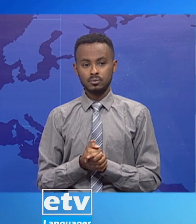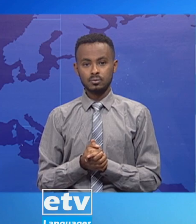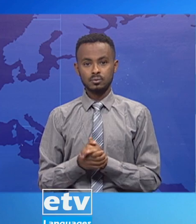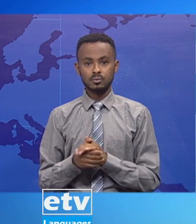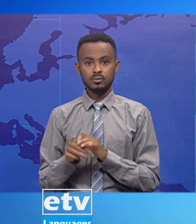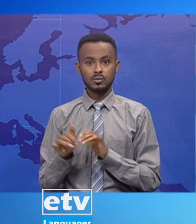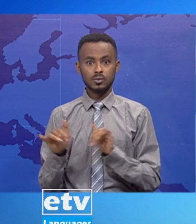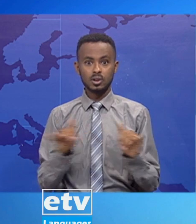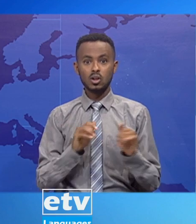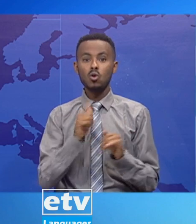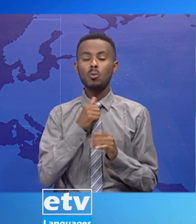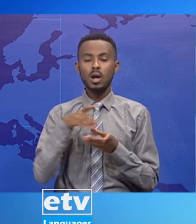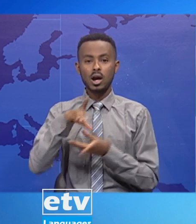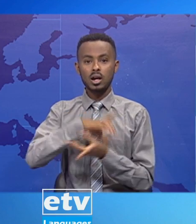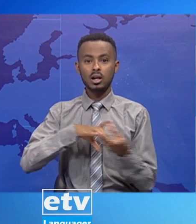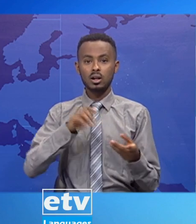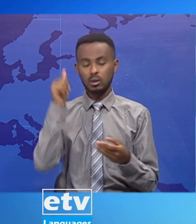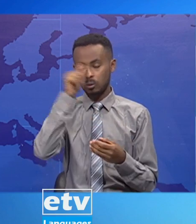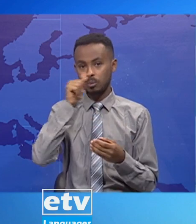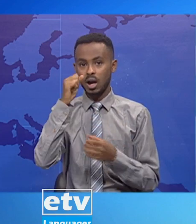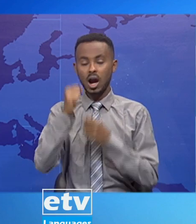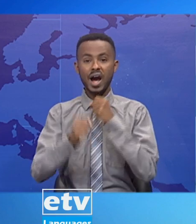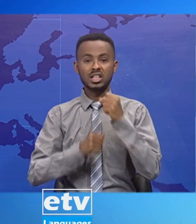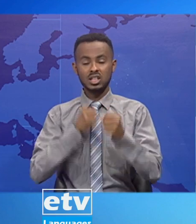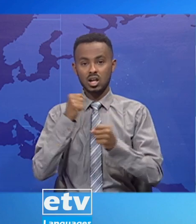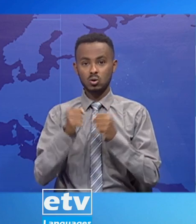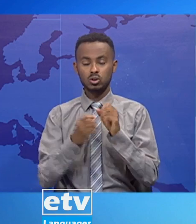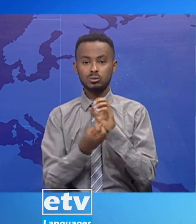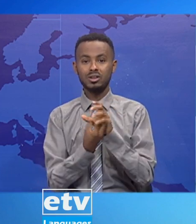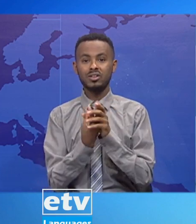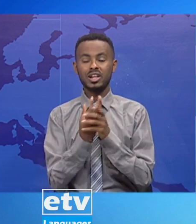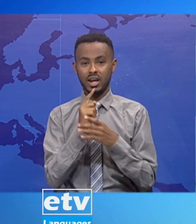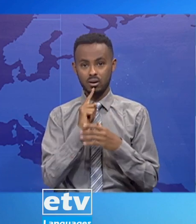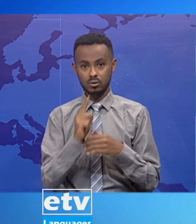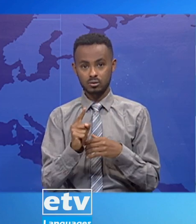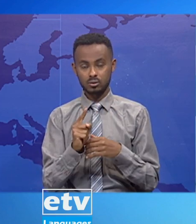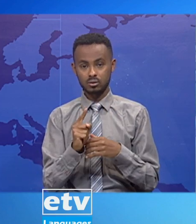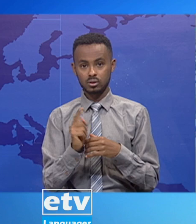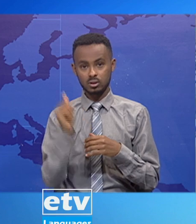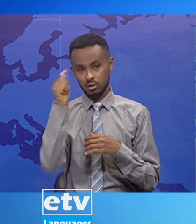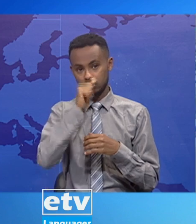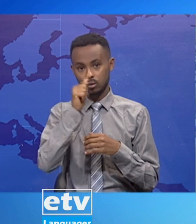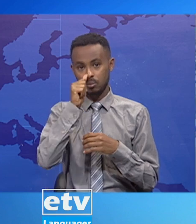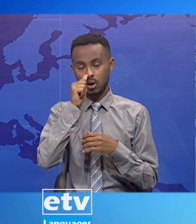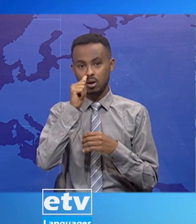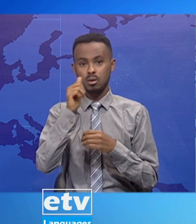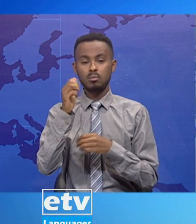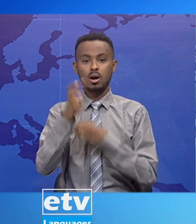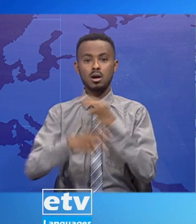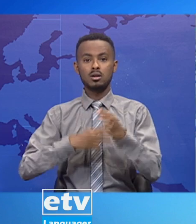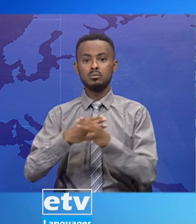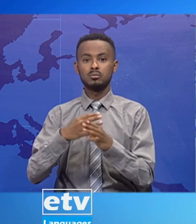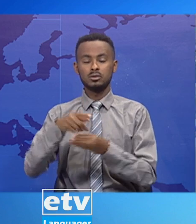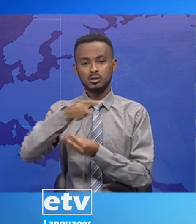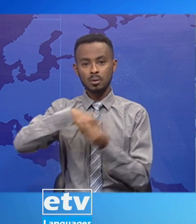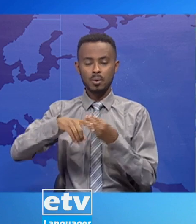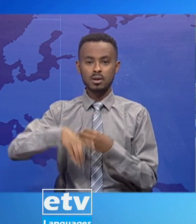እንግዲህ የኦሮሚያ ክልል የኢትዮጵያ አትሌቶች መፍለቂያ ነው። ኢትዮጵያን በአለም አደባባይ ከፍ